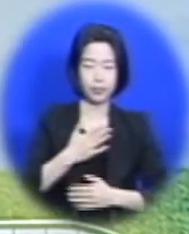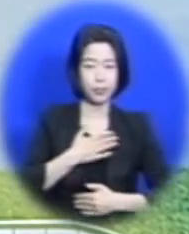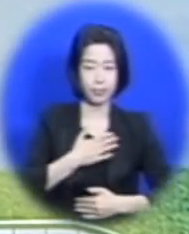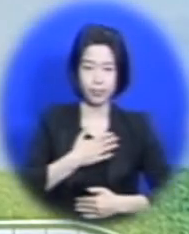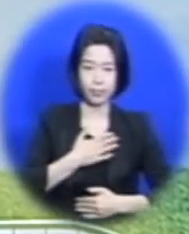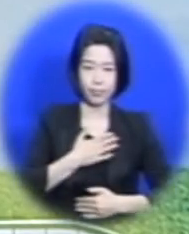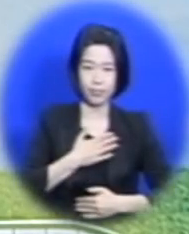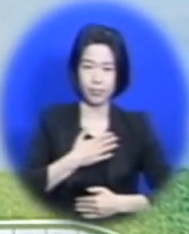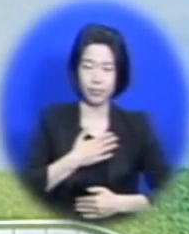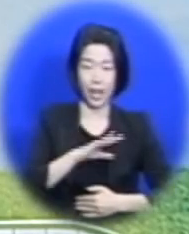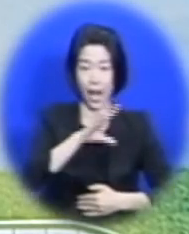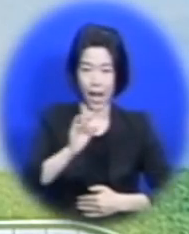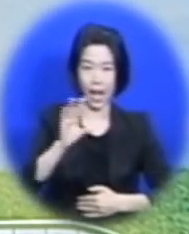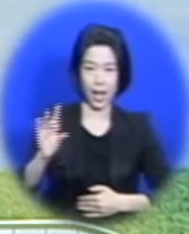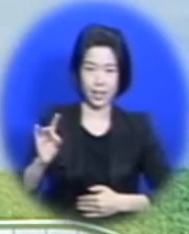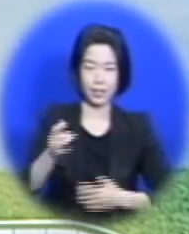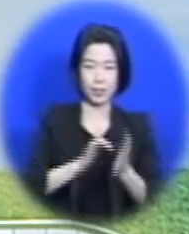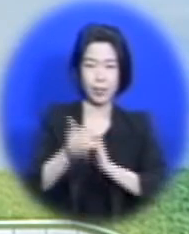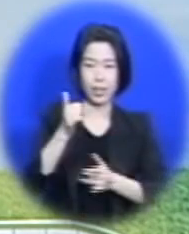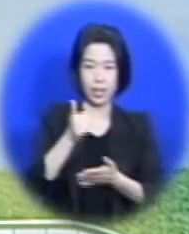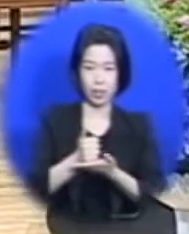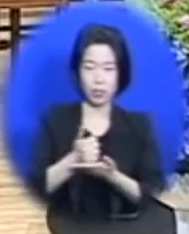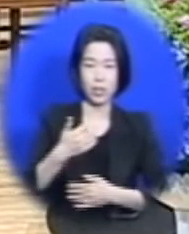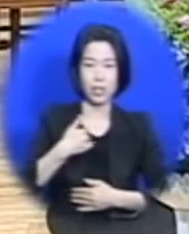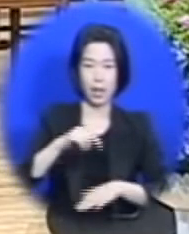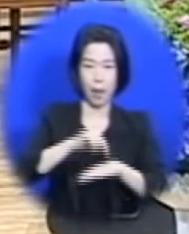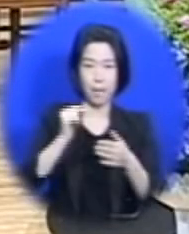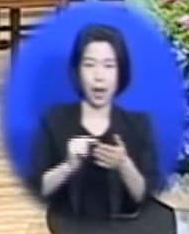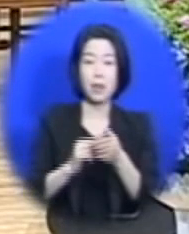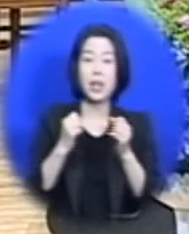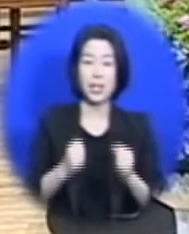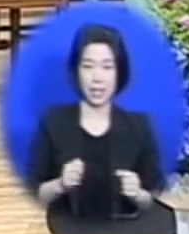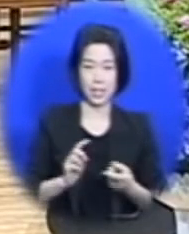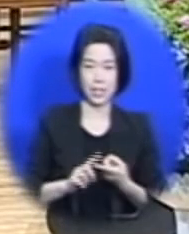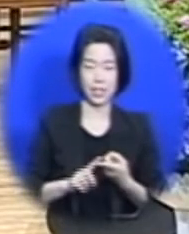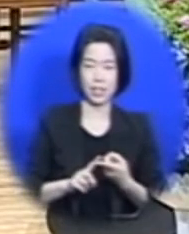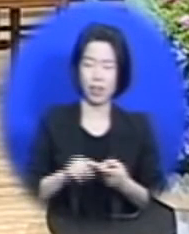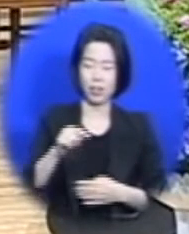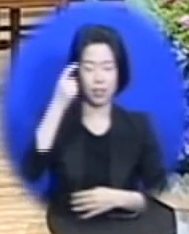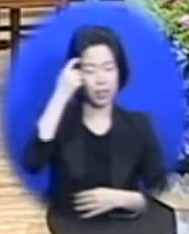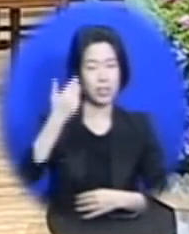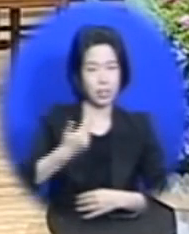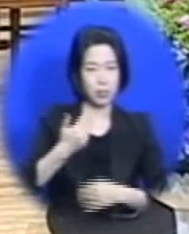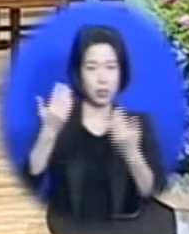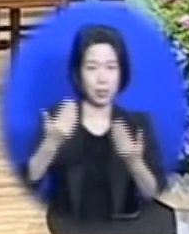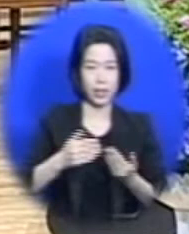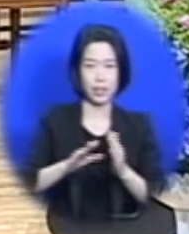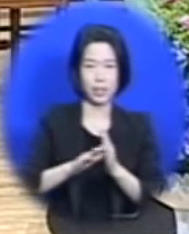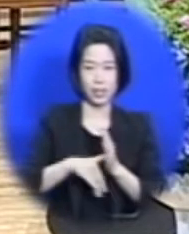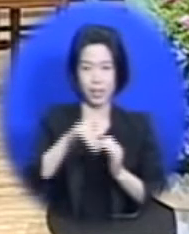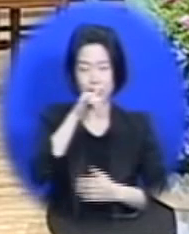저는 이따금 정말 예수님께서 마음에 계신지 그런 질문을 받을 때가 있습니다.